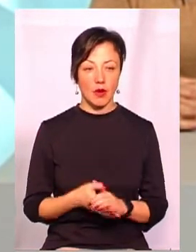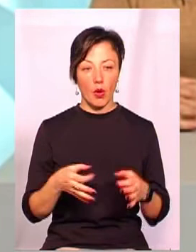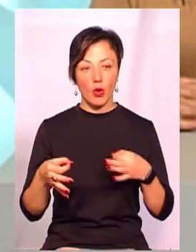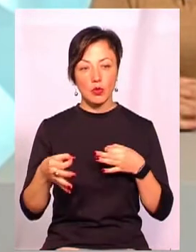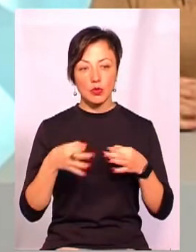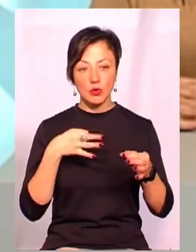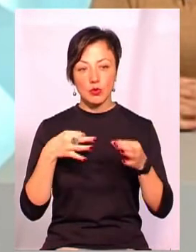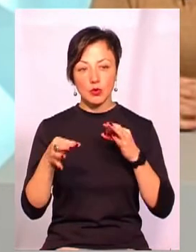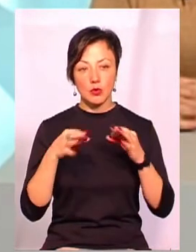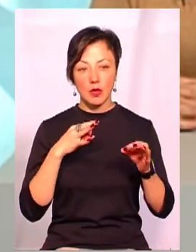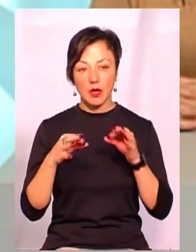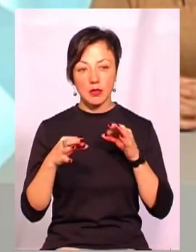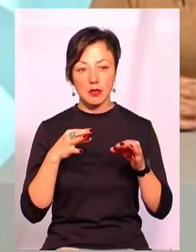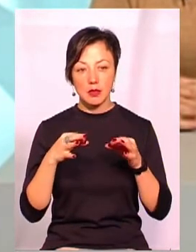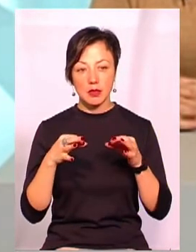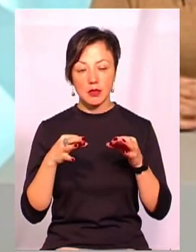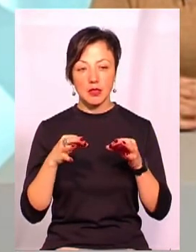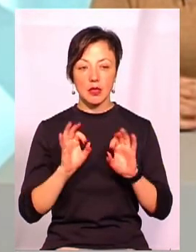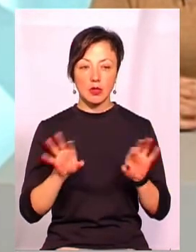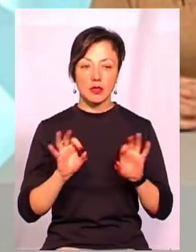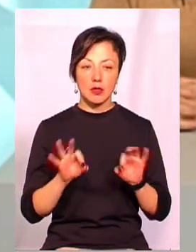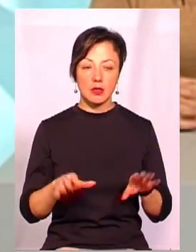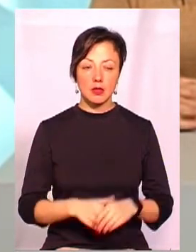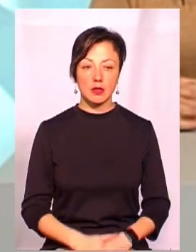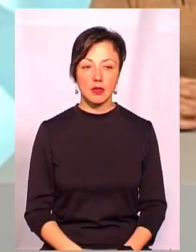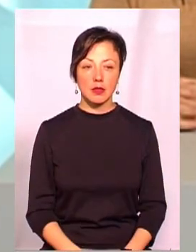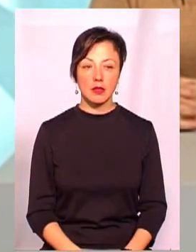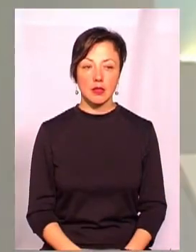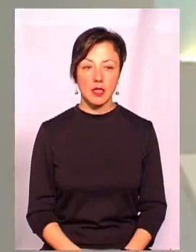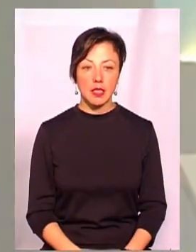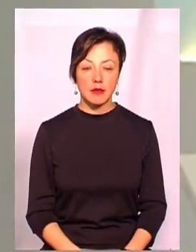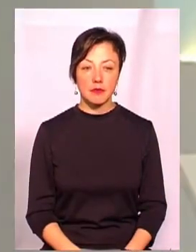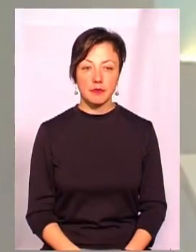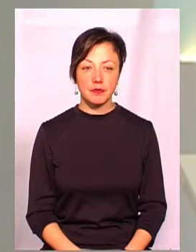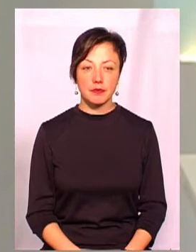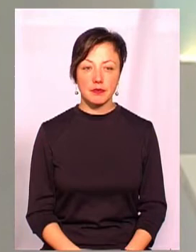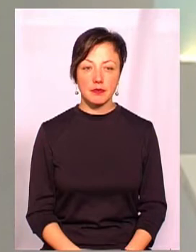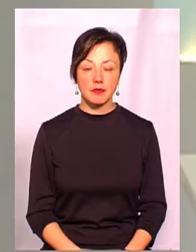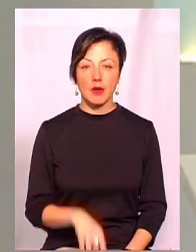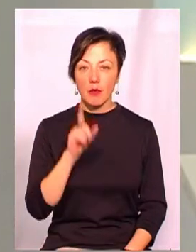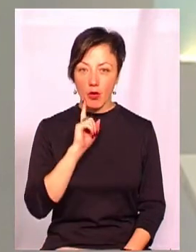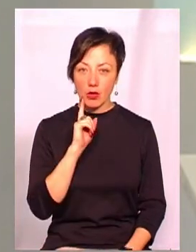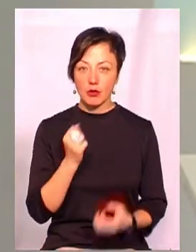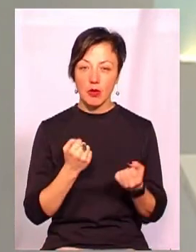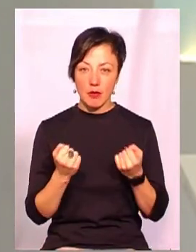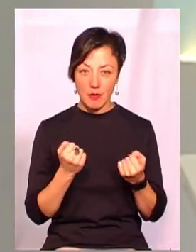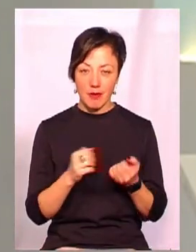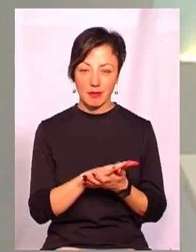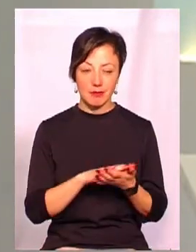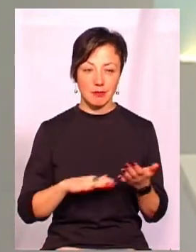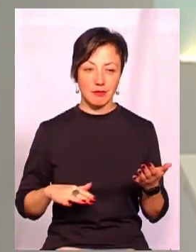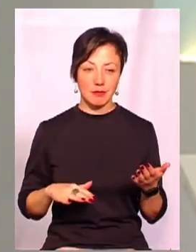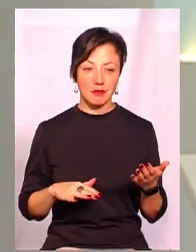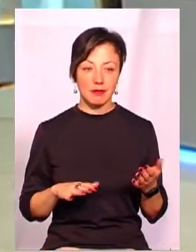до консультації і до роз'яснення. Так, роз'яснити, що треба і як треба. Ну, поки що йде боротьба.